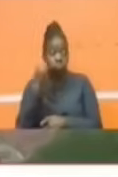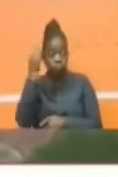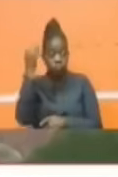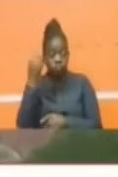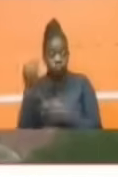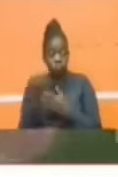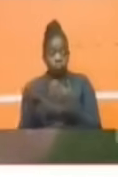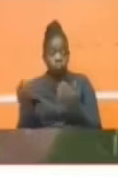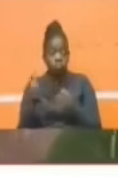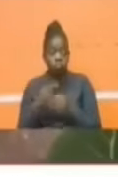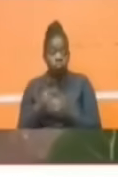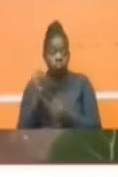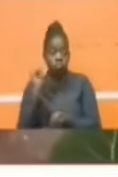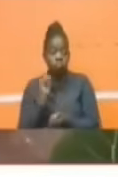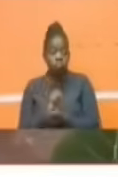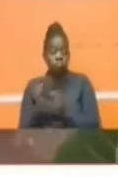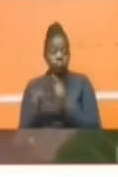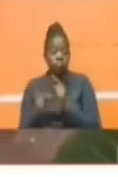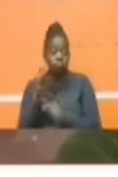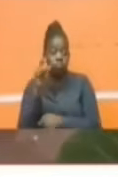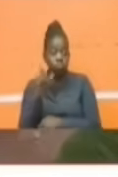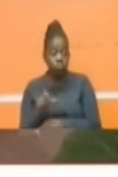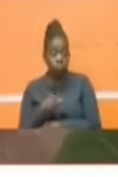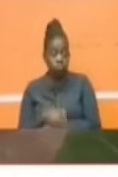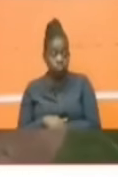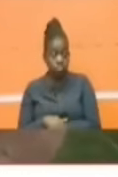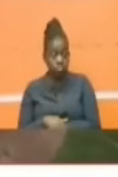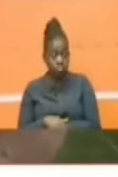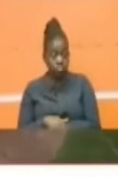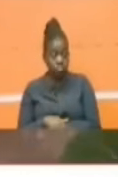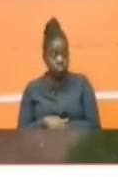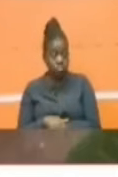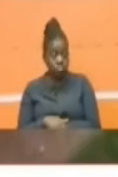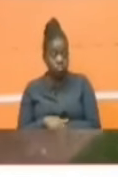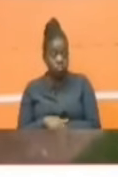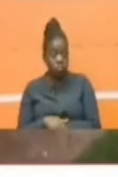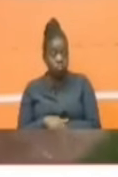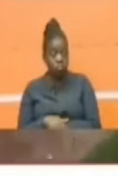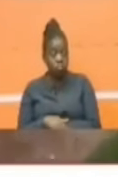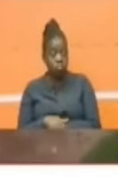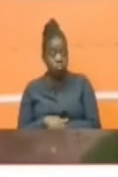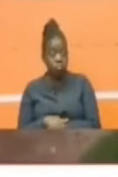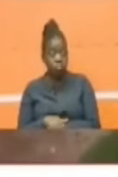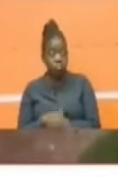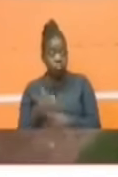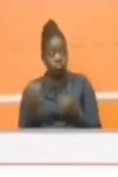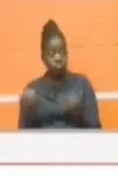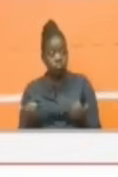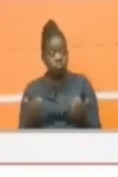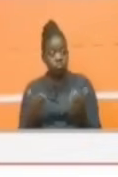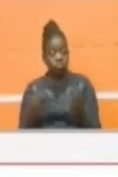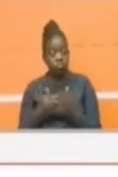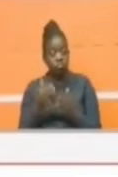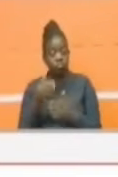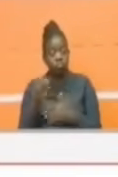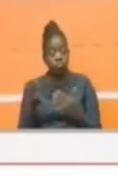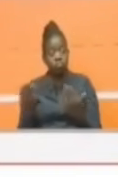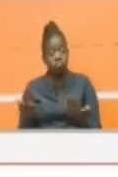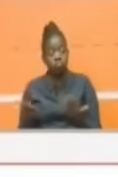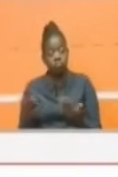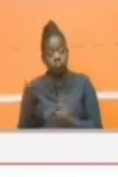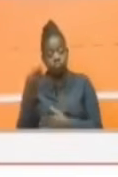yonna avunaanibwa okukutta omuntu katukusango gwe faire natera